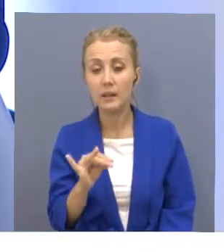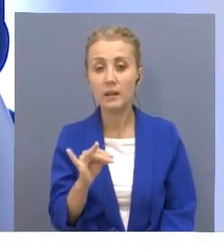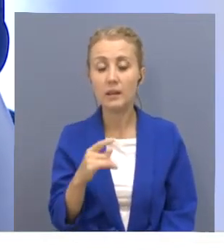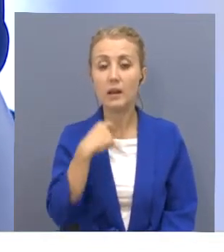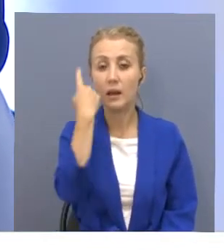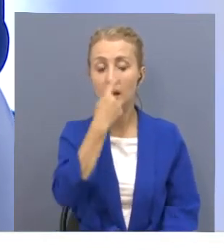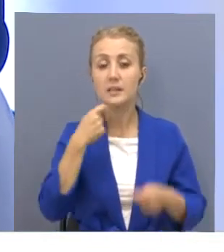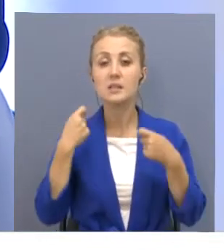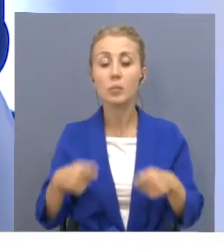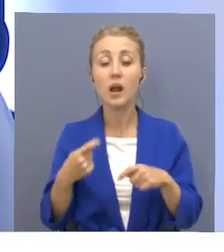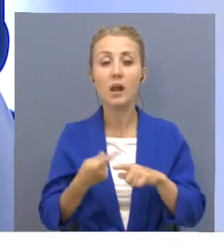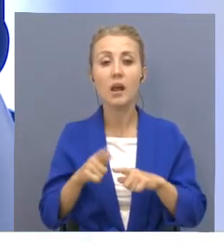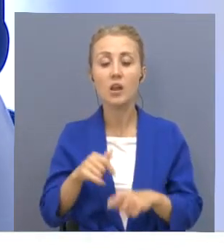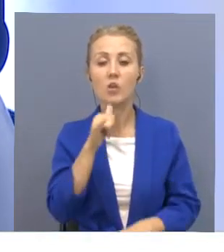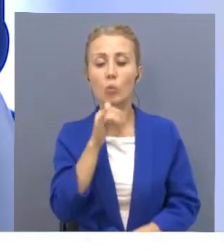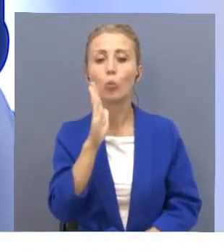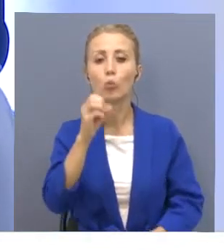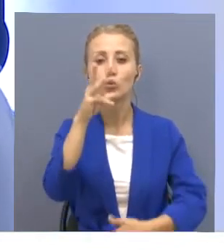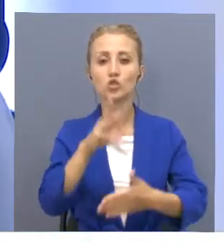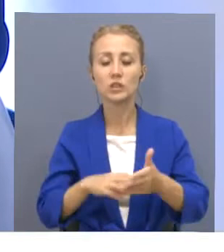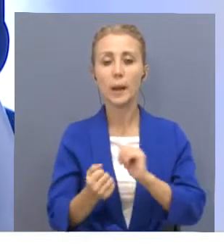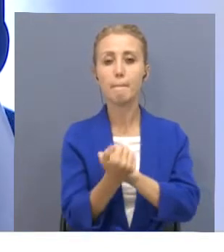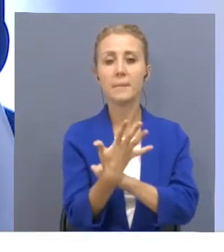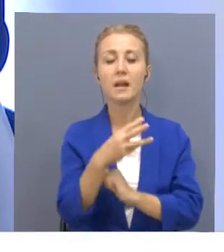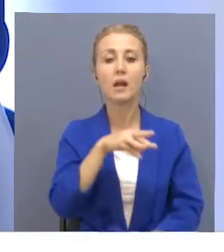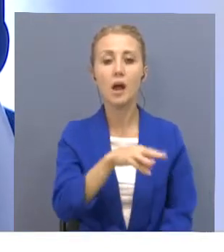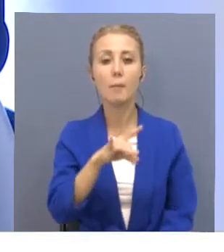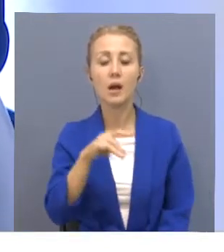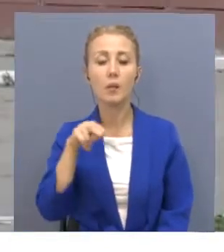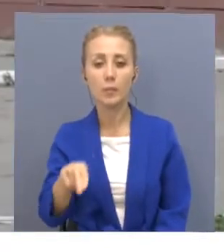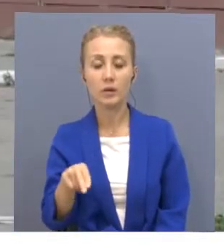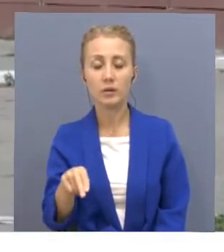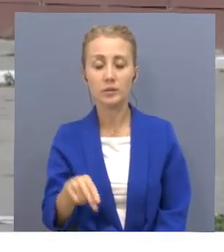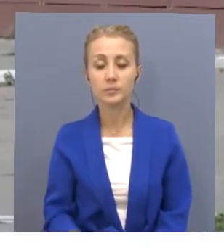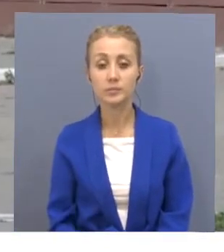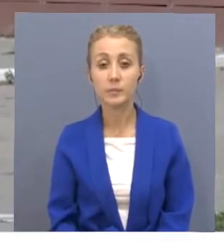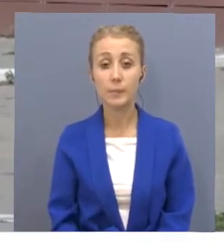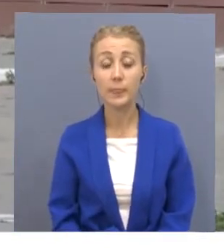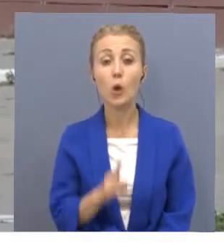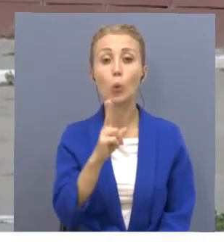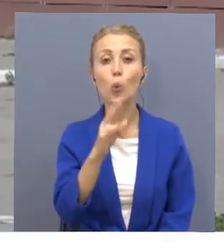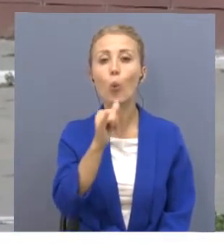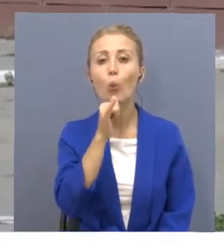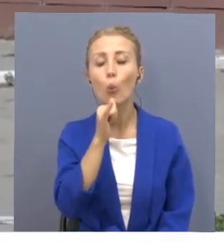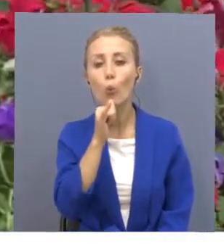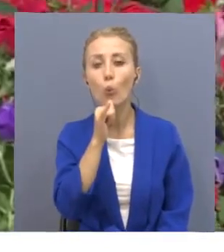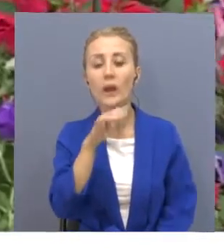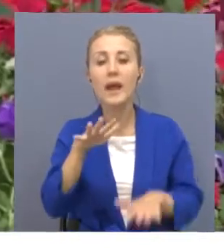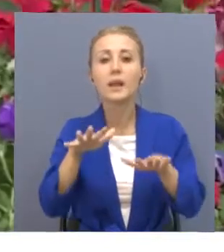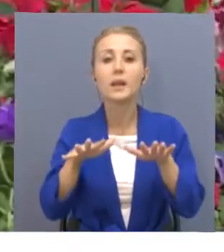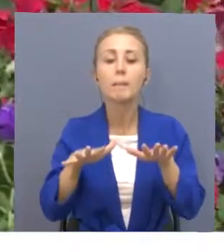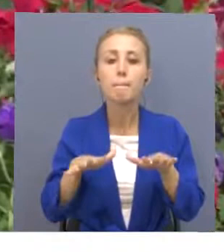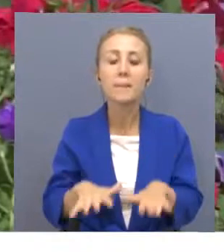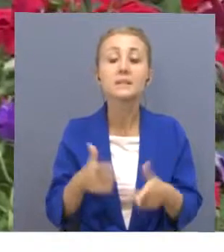продаваемые данный табак, влечет штраф в размере 15 месяцев лишения показателей на физических лиц. Те, кто курит кальян и сигареты в местах, где